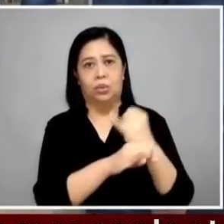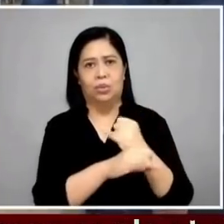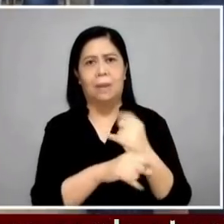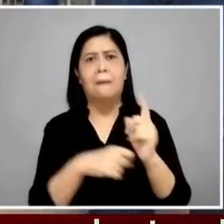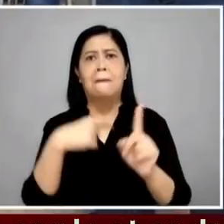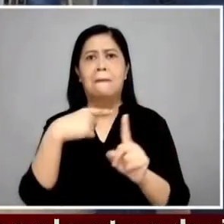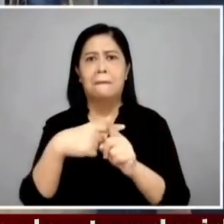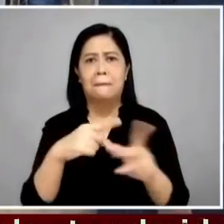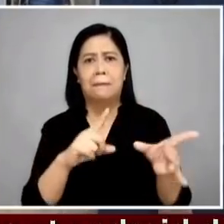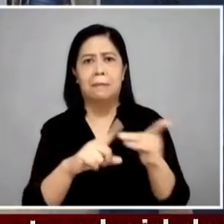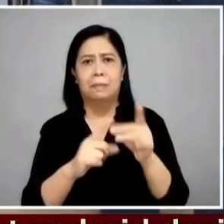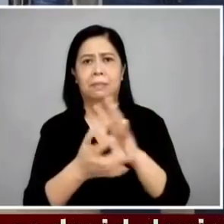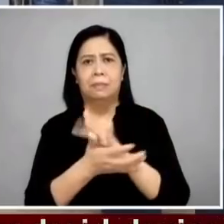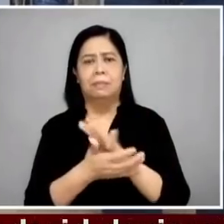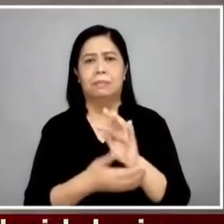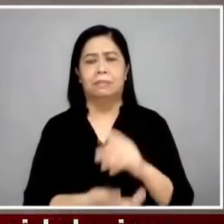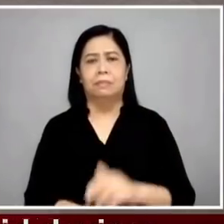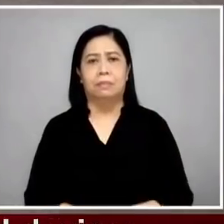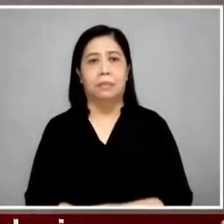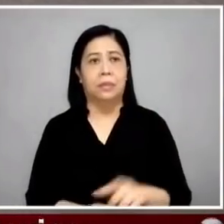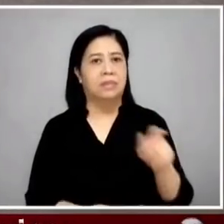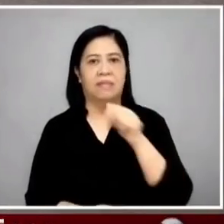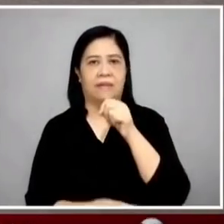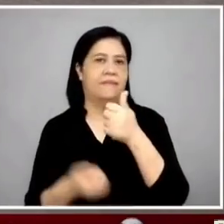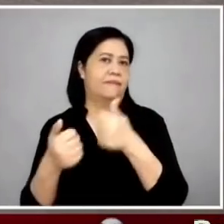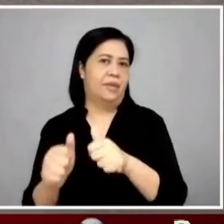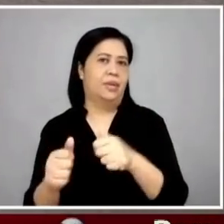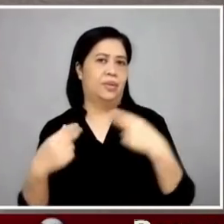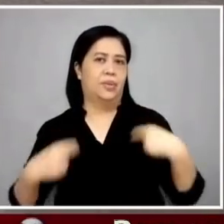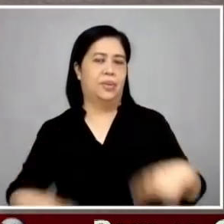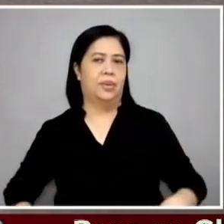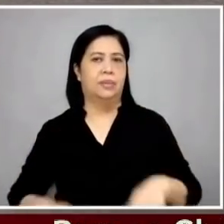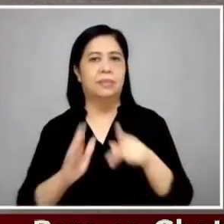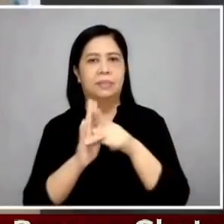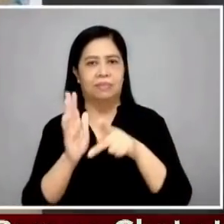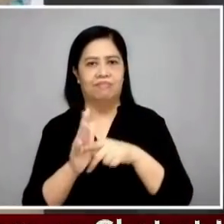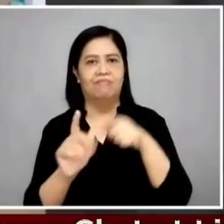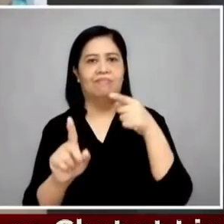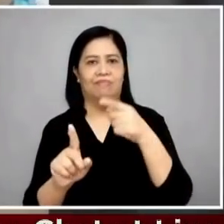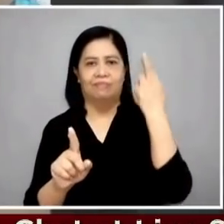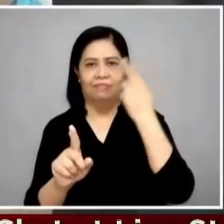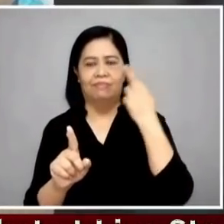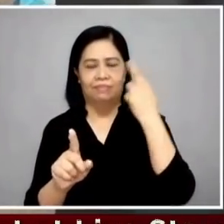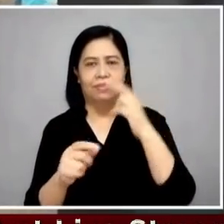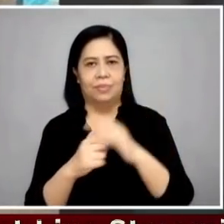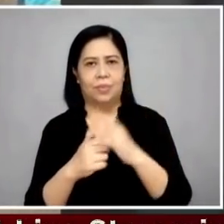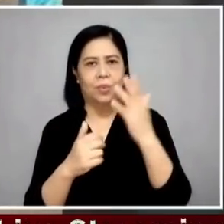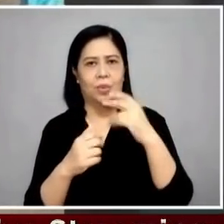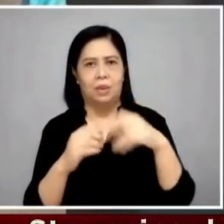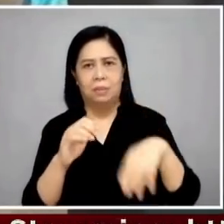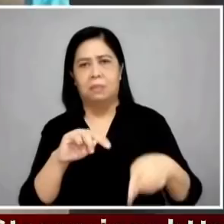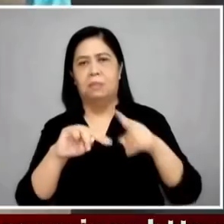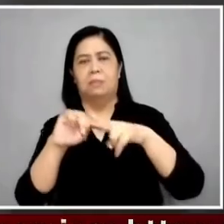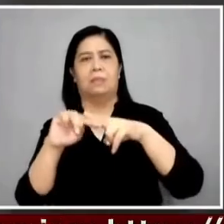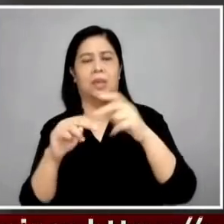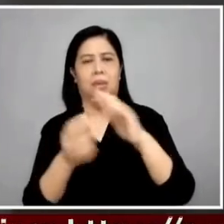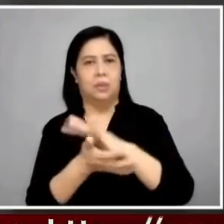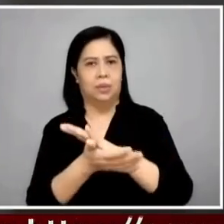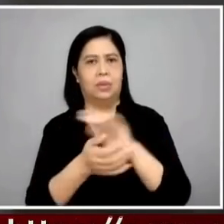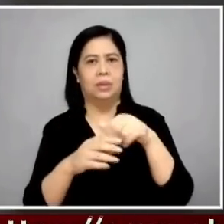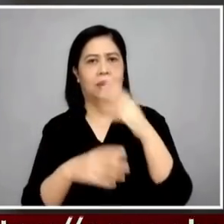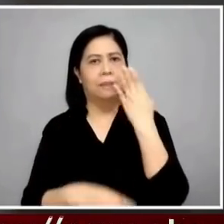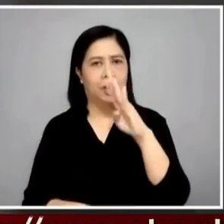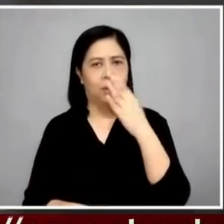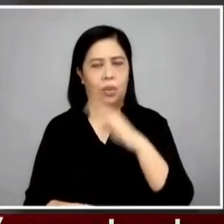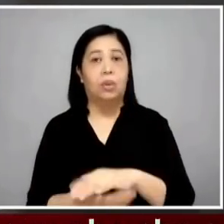sa COVID-19. Ang di pagsunod sa health protocols ang isa sa dahilan ng pagsipa ng COVID cases sa Bicol.